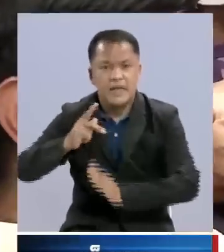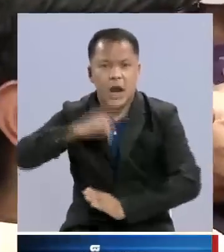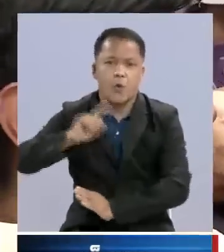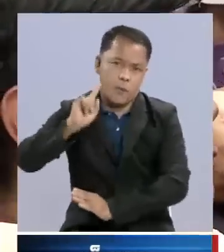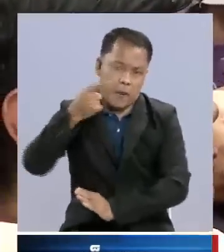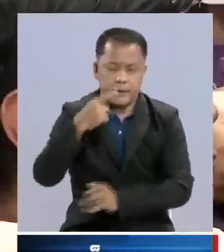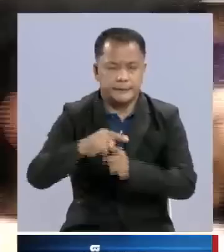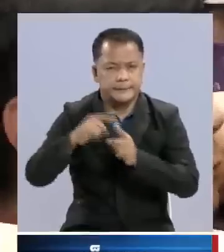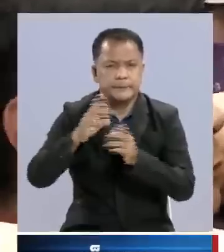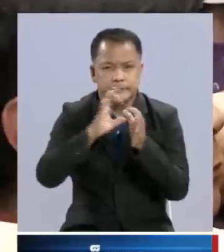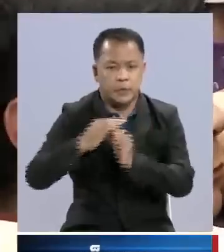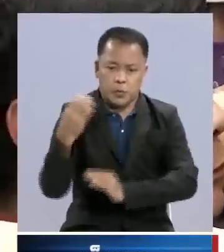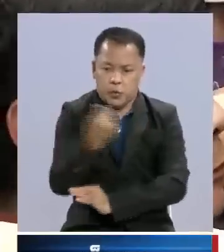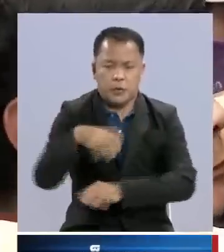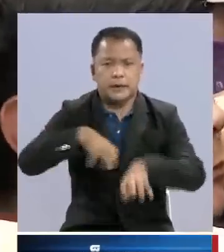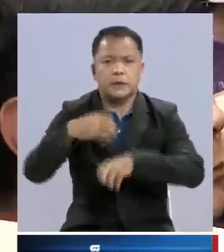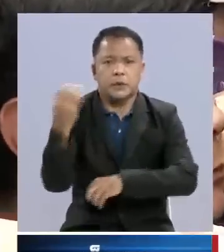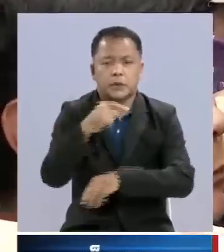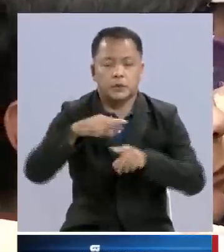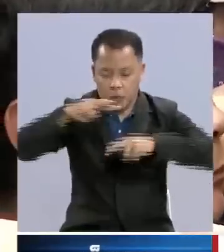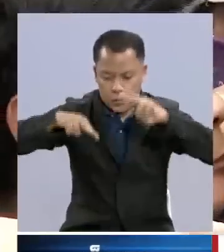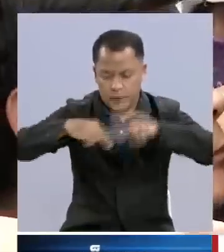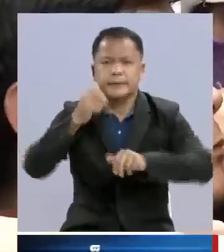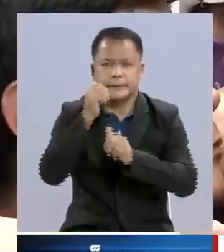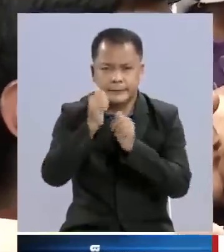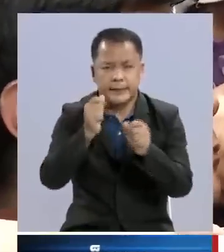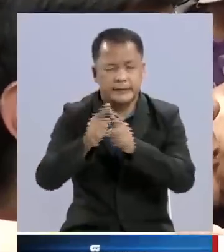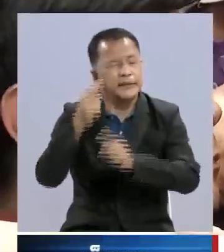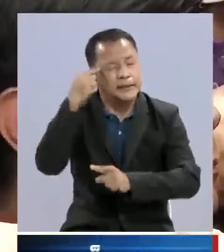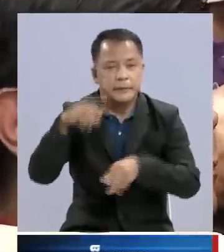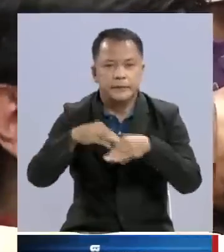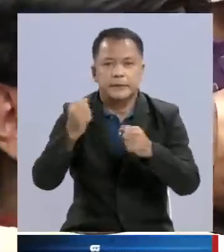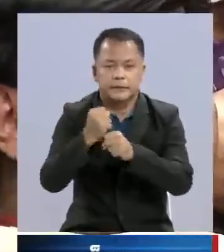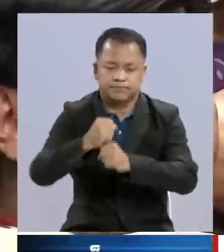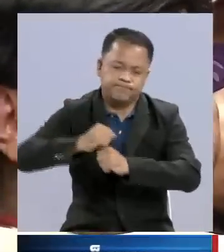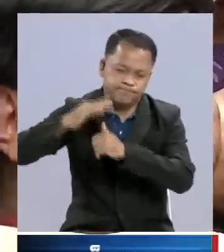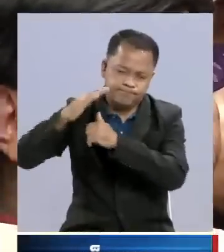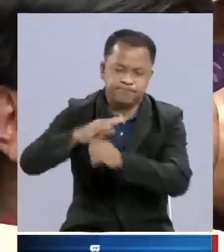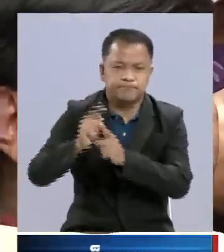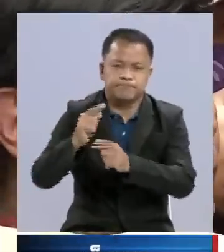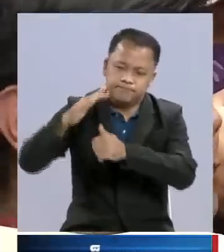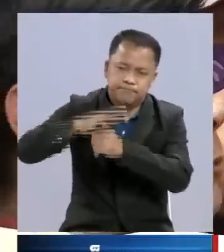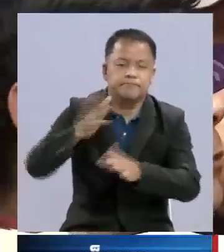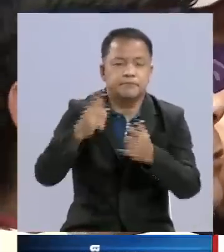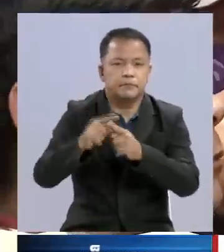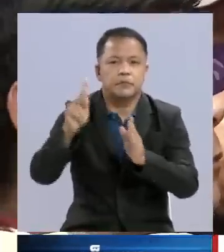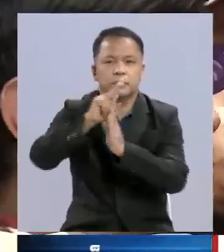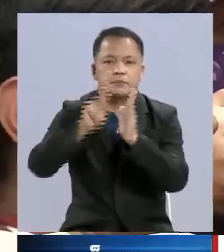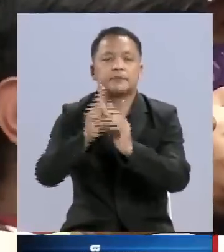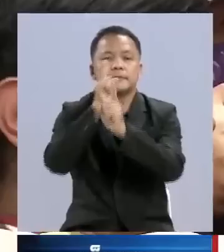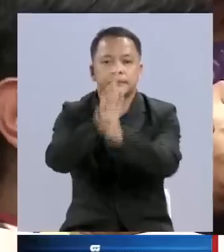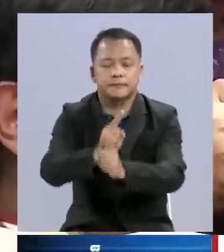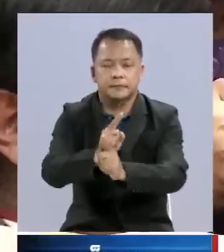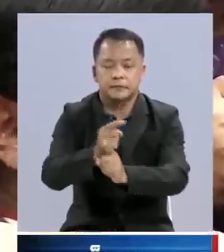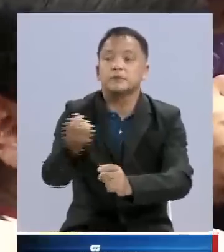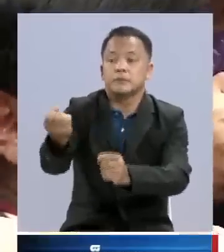ใหม่ยึดความรวดเร็วฉับไวตรวจสอบได้เป็นหลักแล้วต้องไม่มีแรงกดดันภายใต้การเมืองจึงมีกฎหมายนี้ออกมาแ